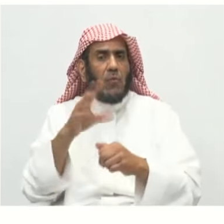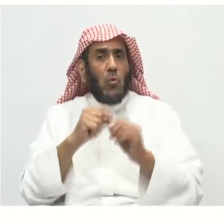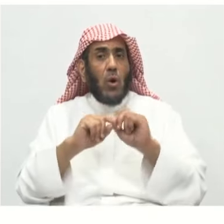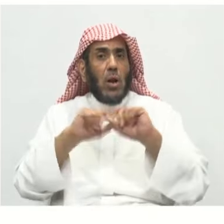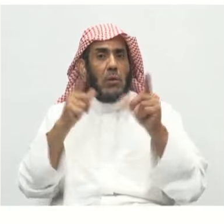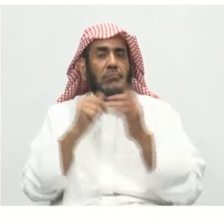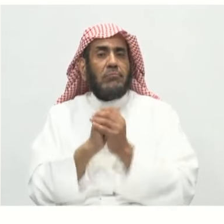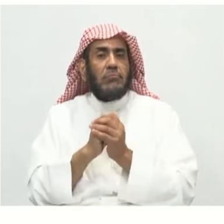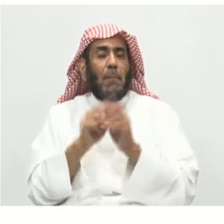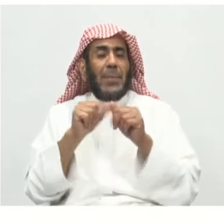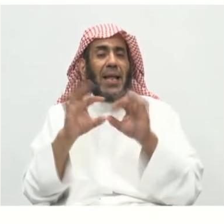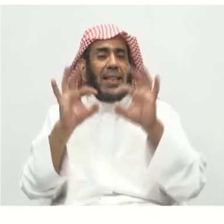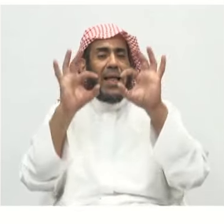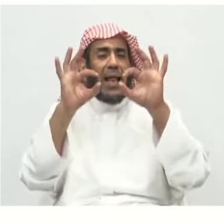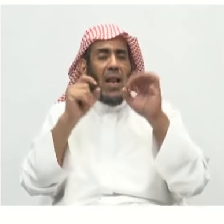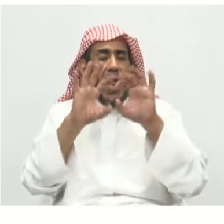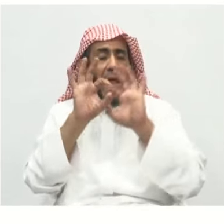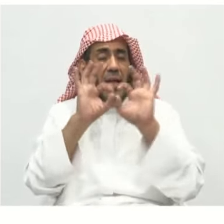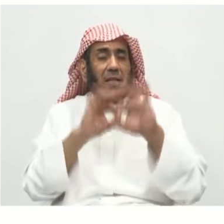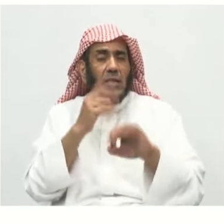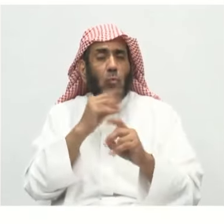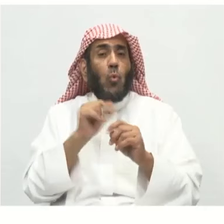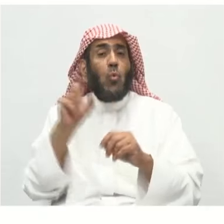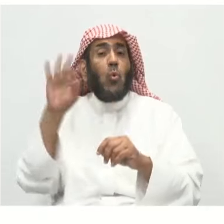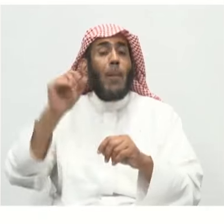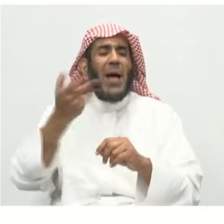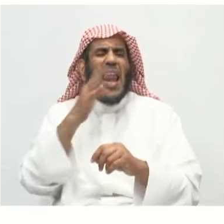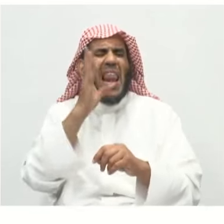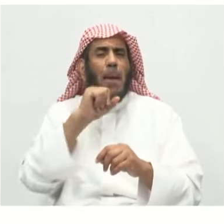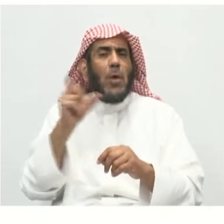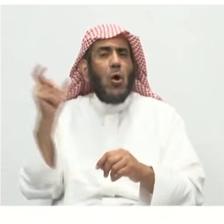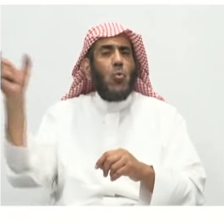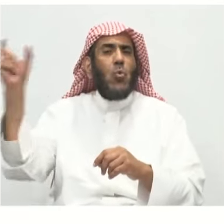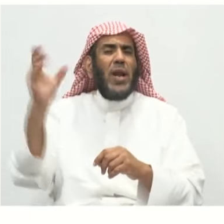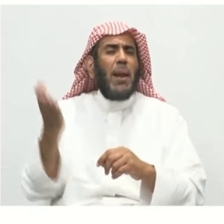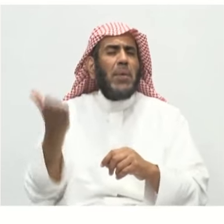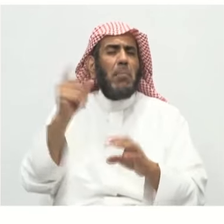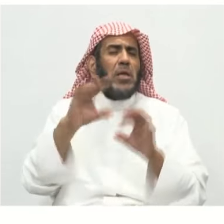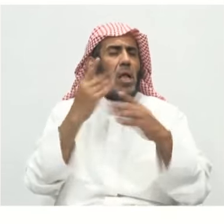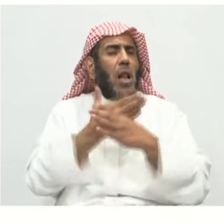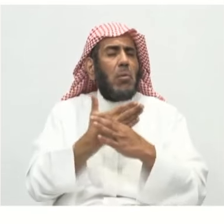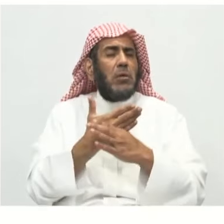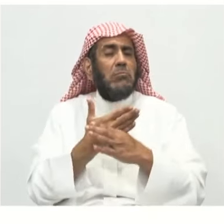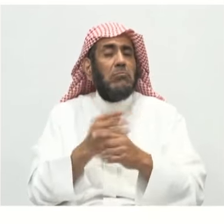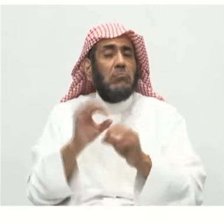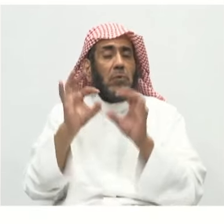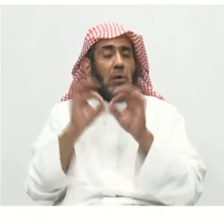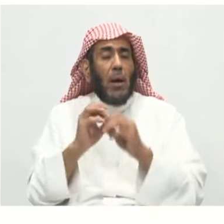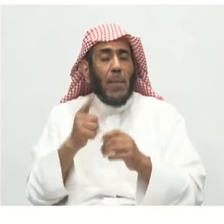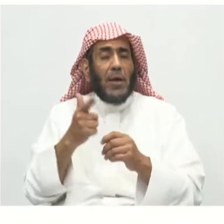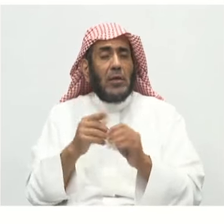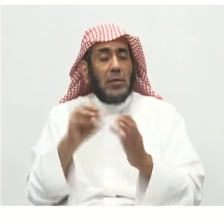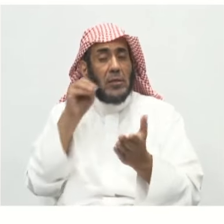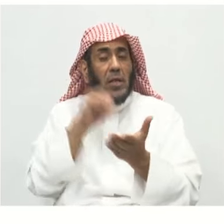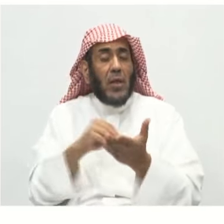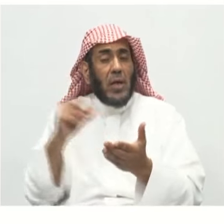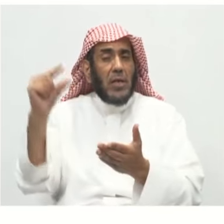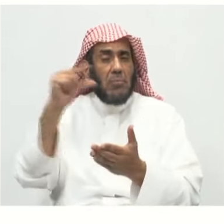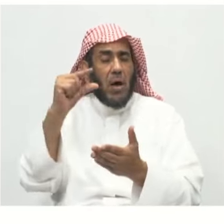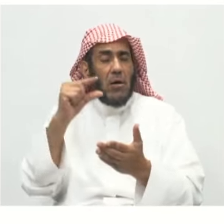لنا من هذه الايات ان لقمان لم يكن نبيا وهنا ما التعليل المناسب لها من خلال هذه الايات بامكانك ان تضع العباره